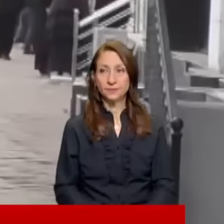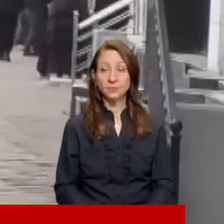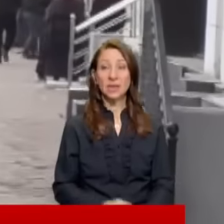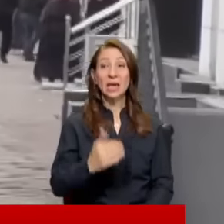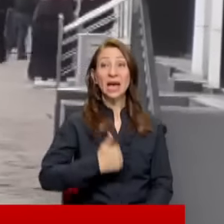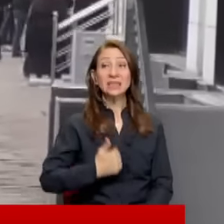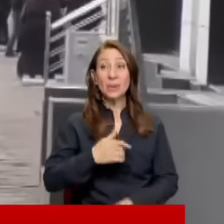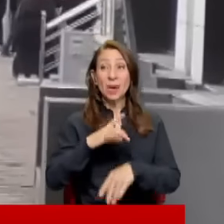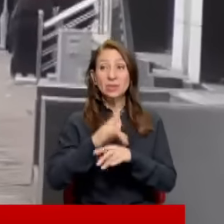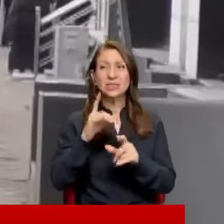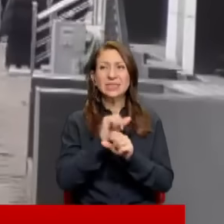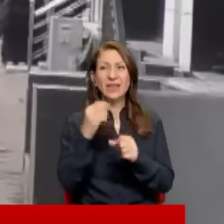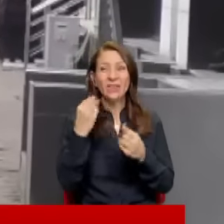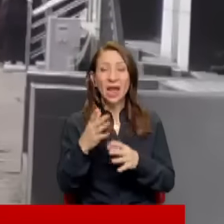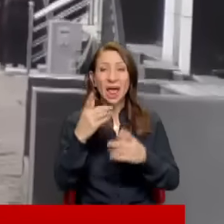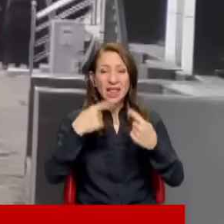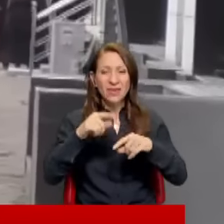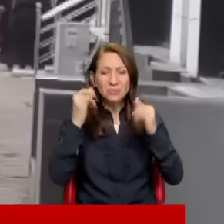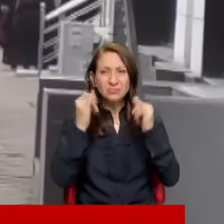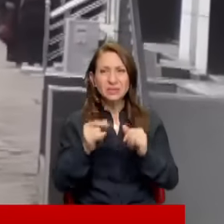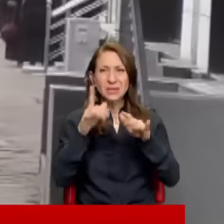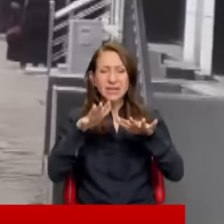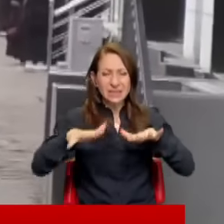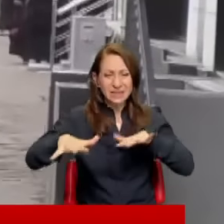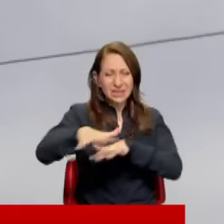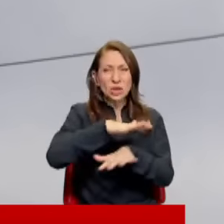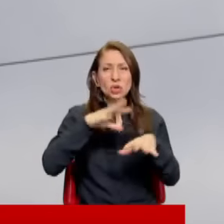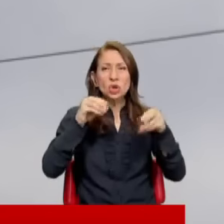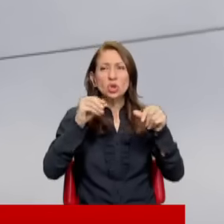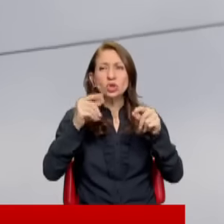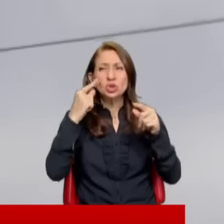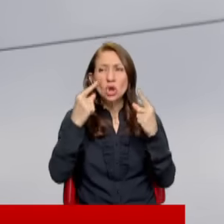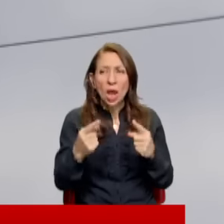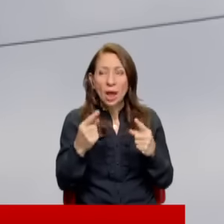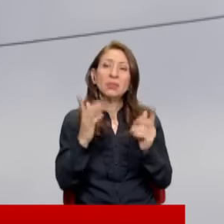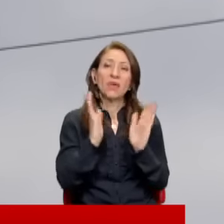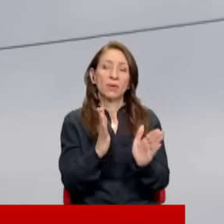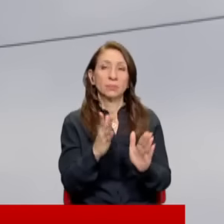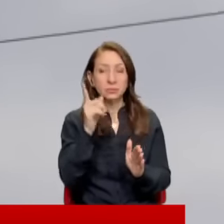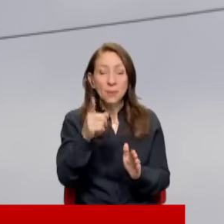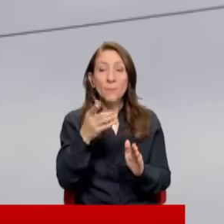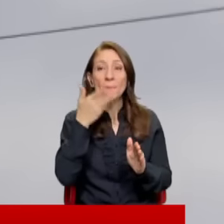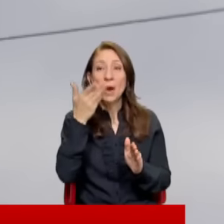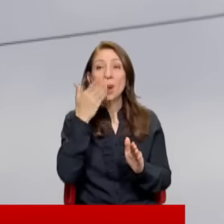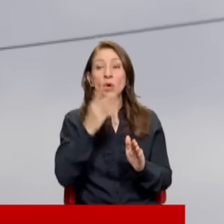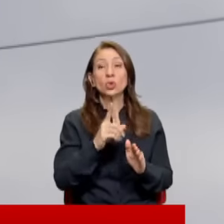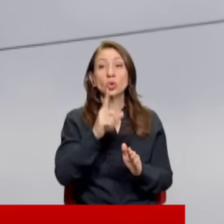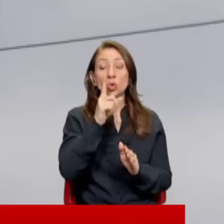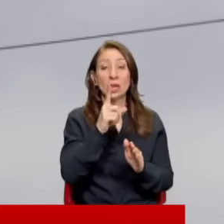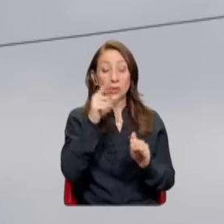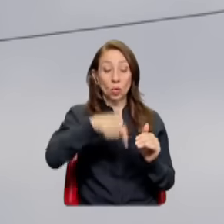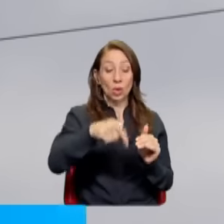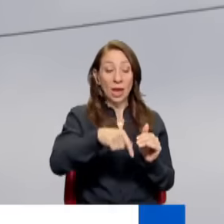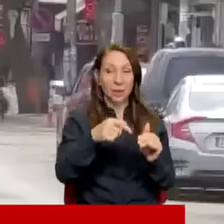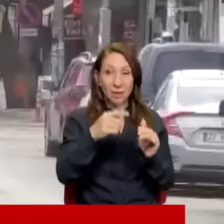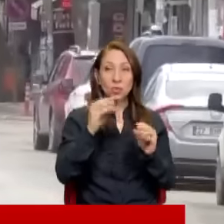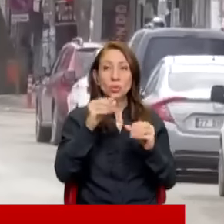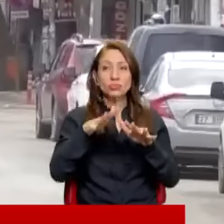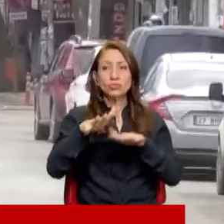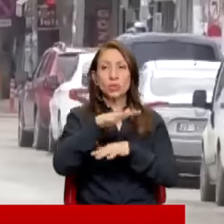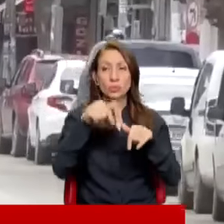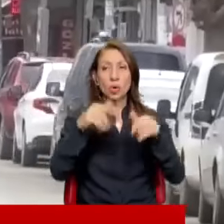kronik hastaları olumsuz etkileyen etrafı kirli bir örtüyle kaplayan toz taşınım uyarısı İsa sürüyor Marmara'nın güneyini etkisi altına alan toz